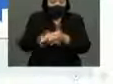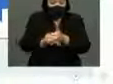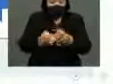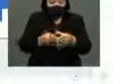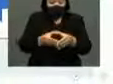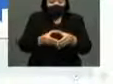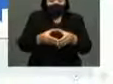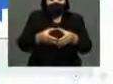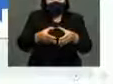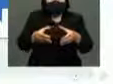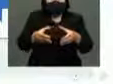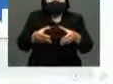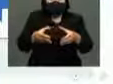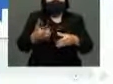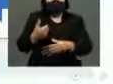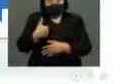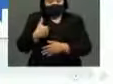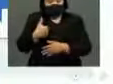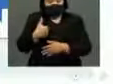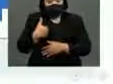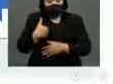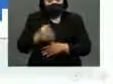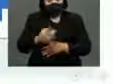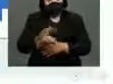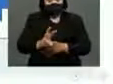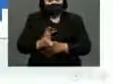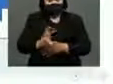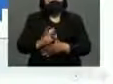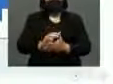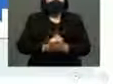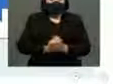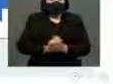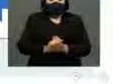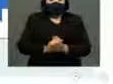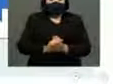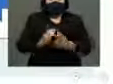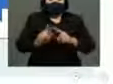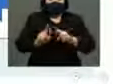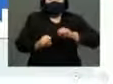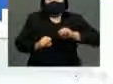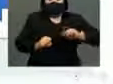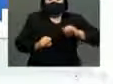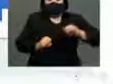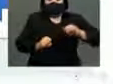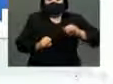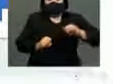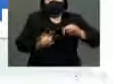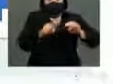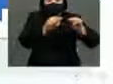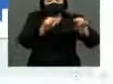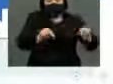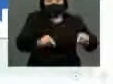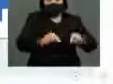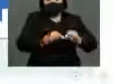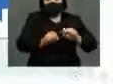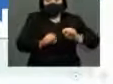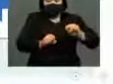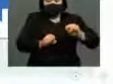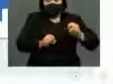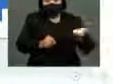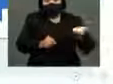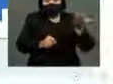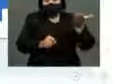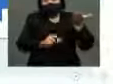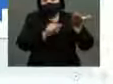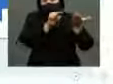ตข้างบนมี25เขตข้างล่างมี6เขตส่วนทางซ้ายของแกนก็คือซ้ายบนคือปริม